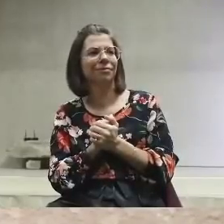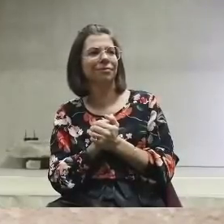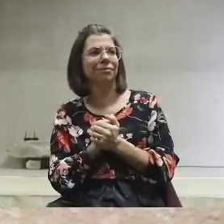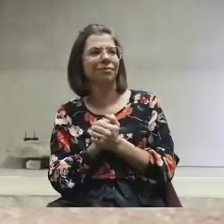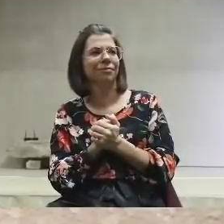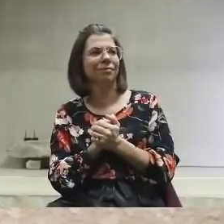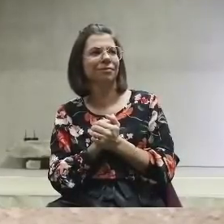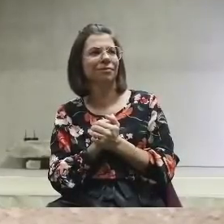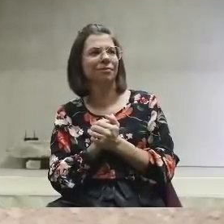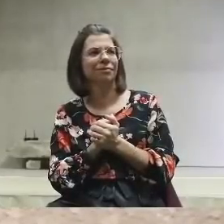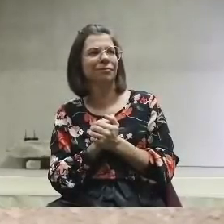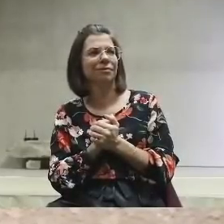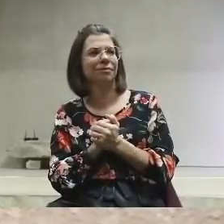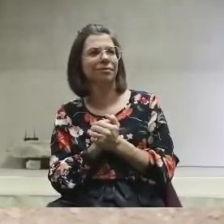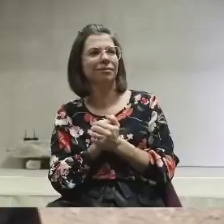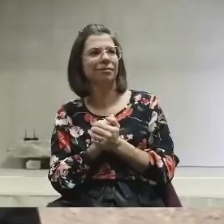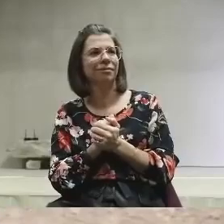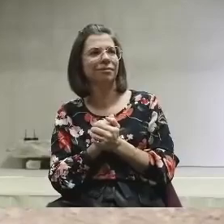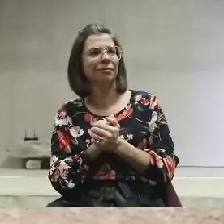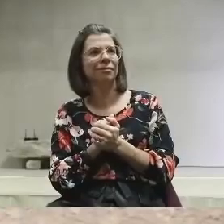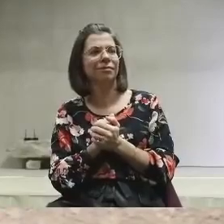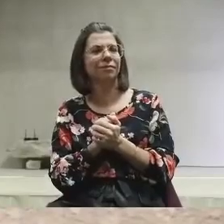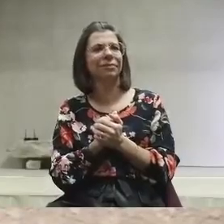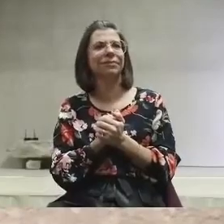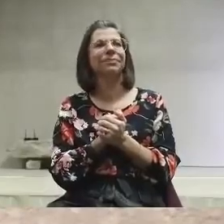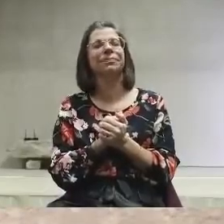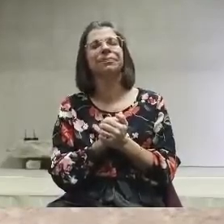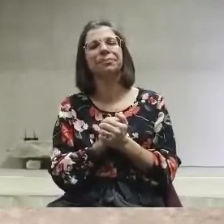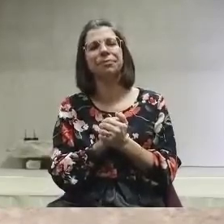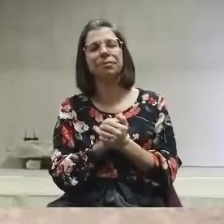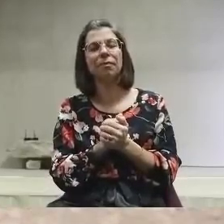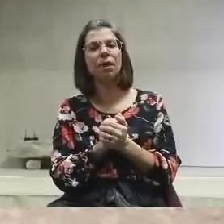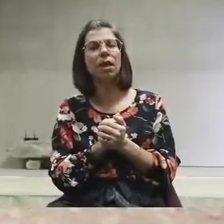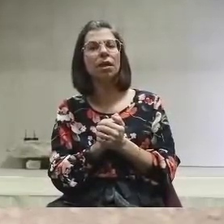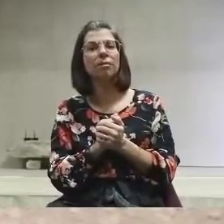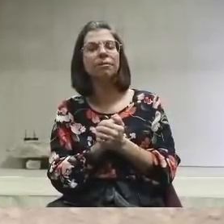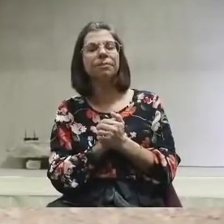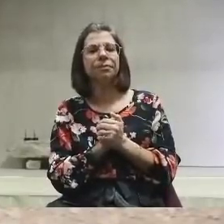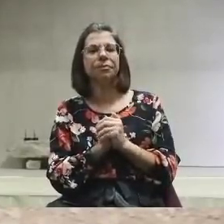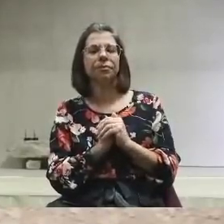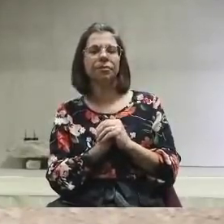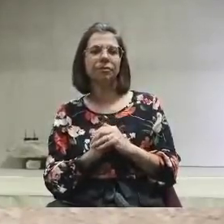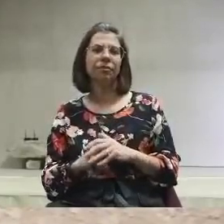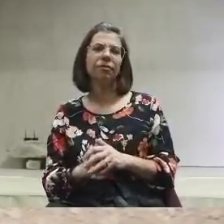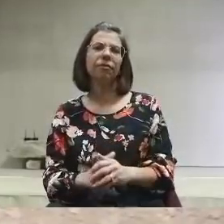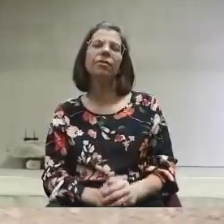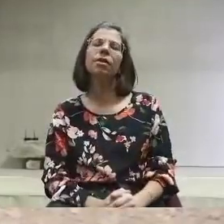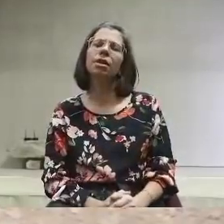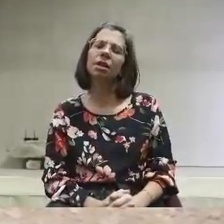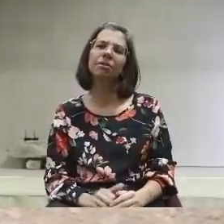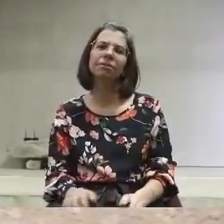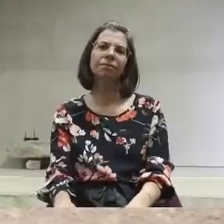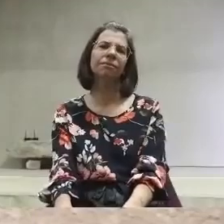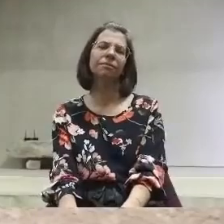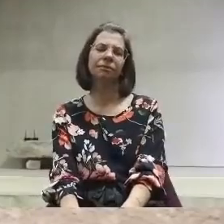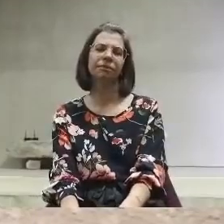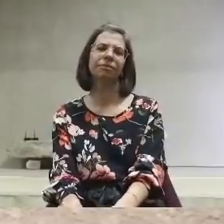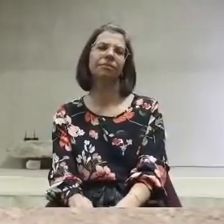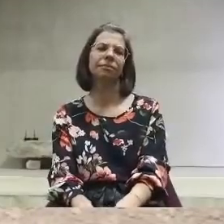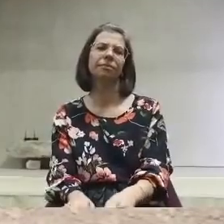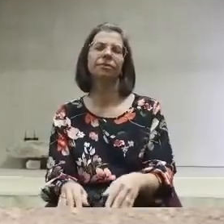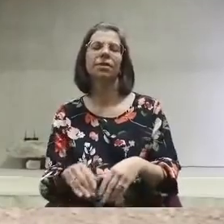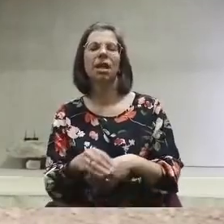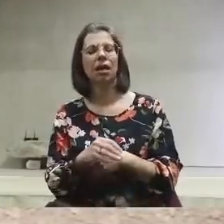faire, les parents avec les petits-enfants, et même les personnes qui voient leur corps flétrir